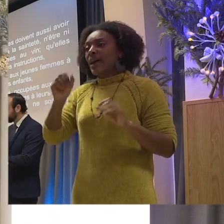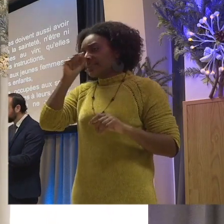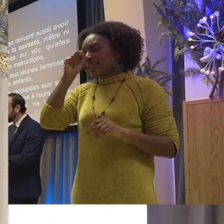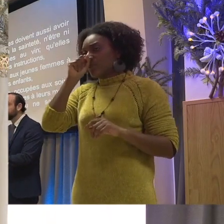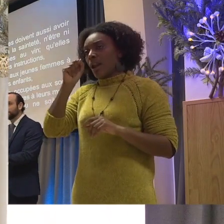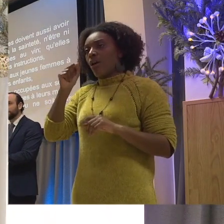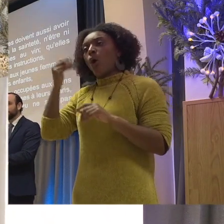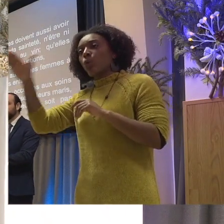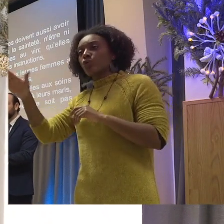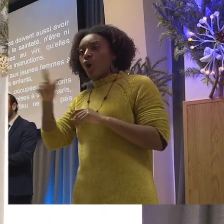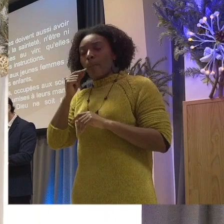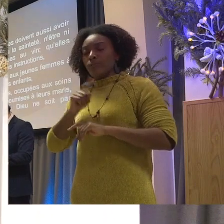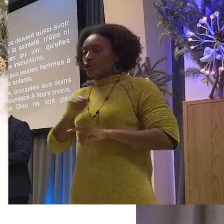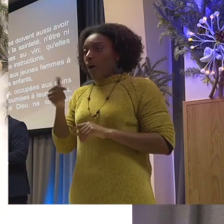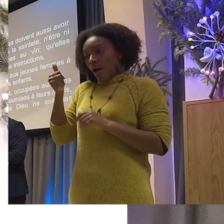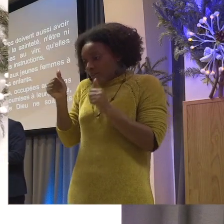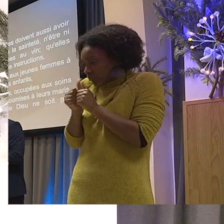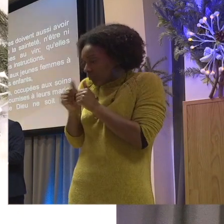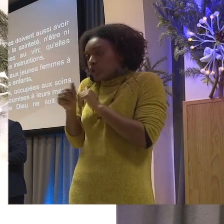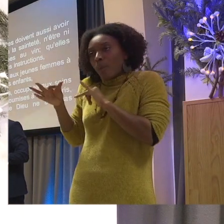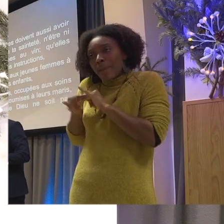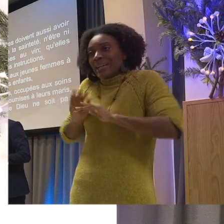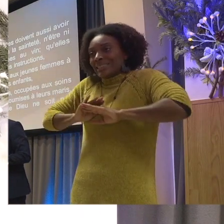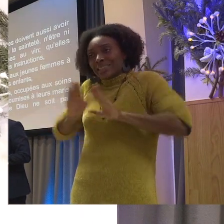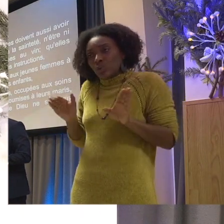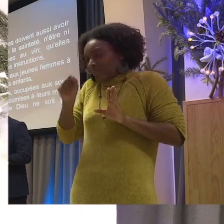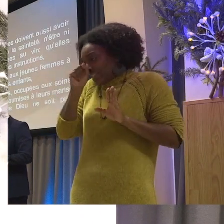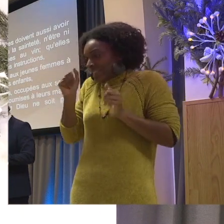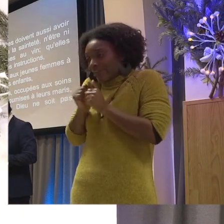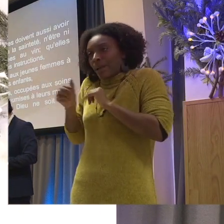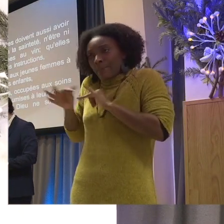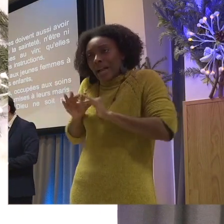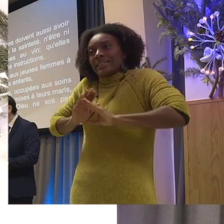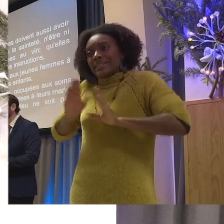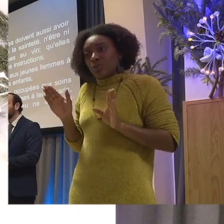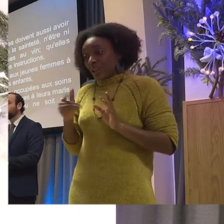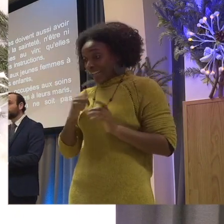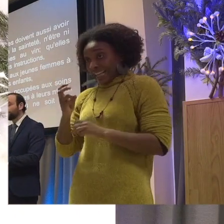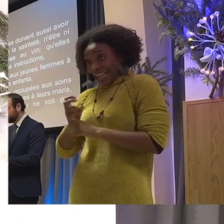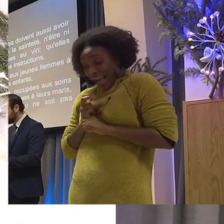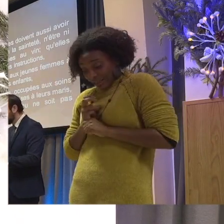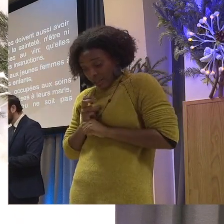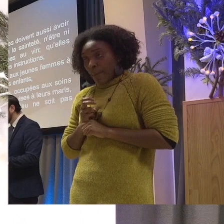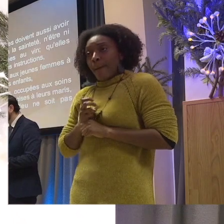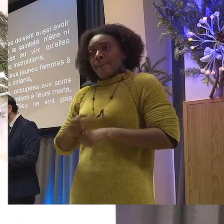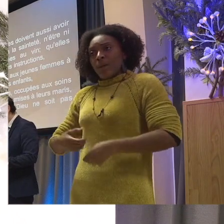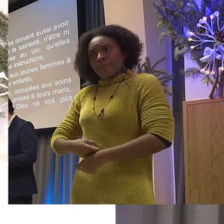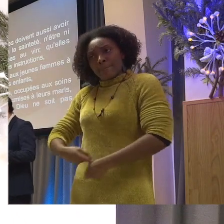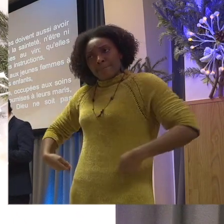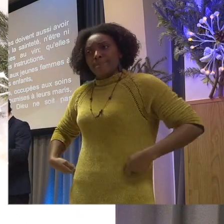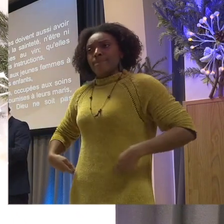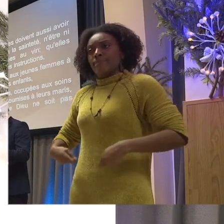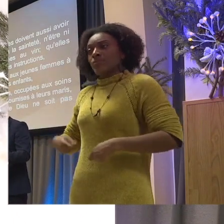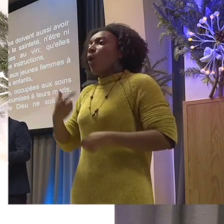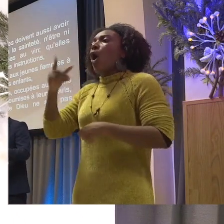en dehors du mariage. Elle n'a de relation sexuelle qu'avec son mari. Et elle s'est gardée pour lui en repoussant les autres hommes,